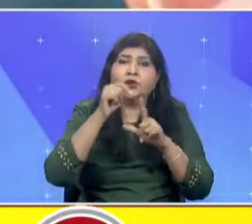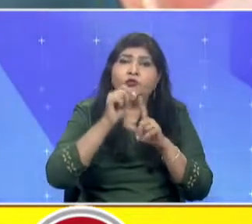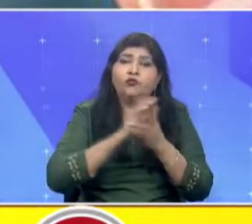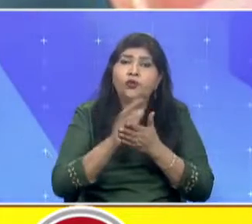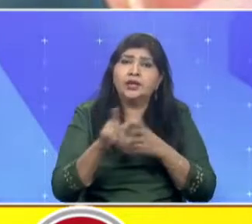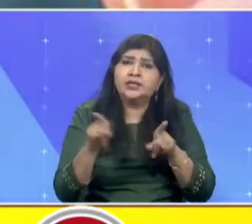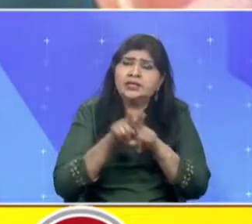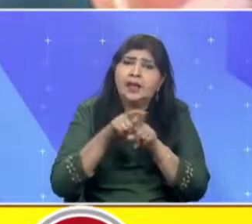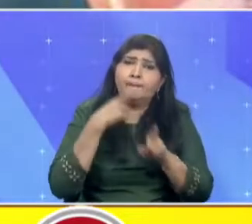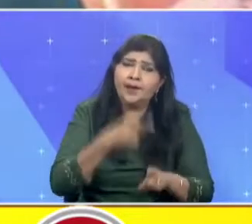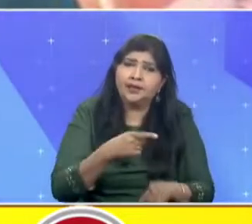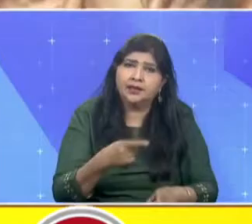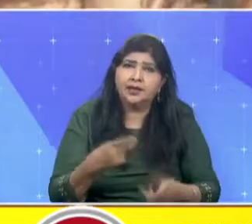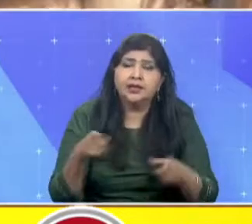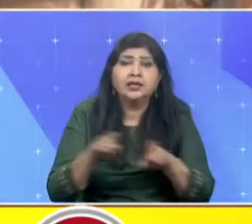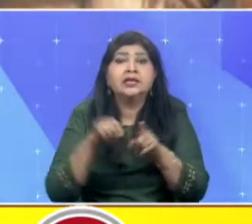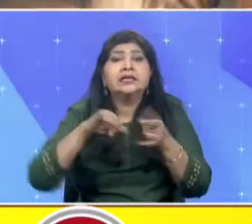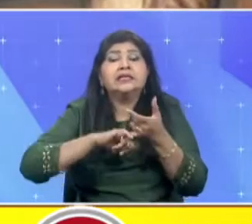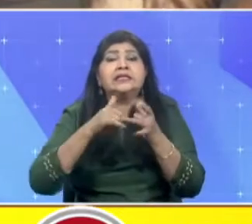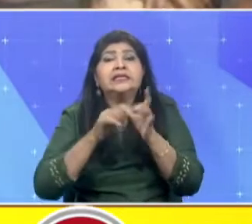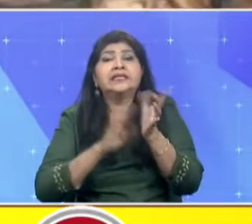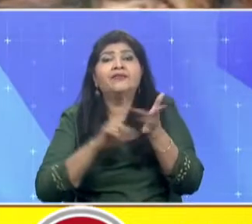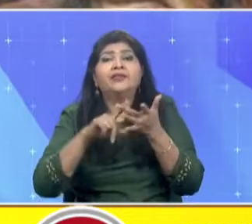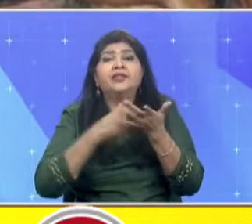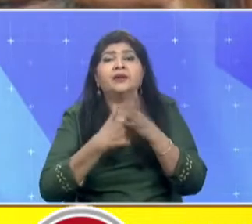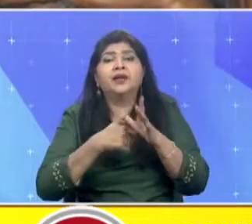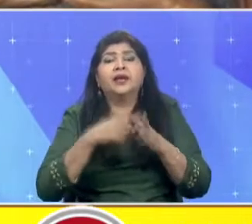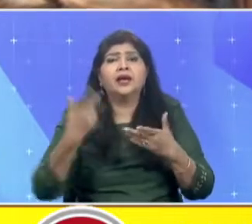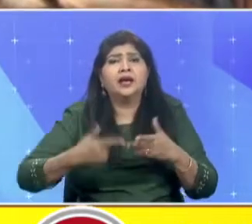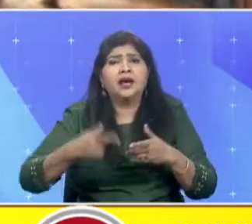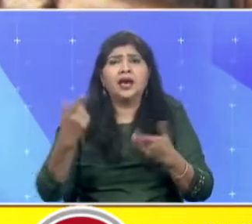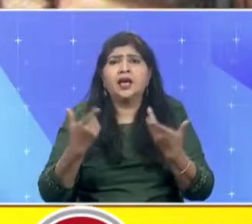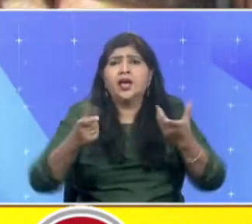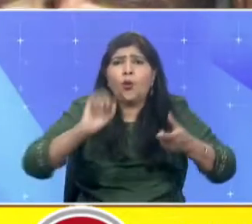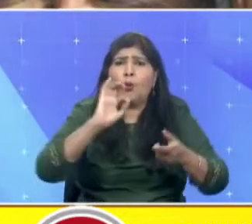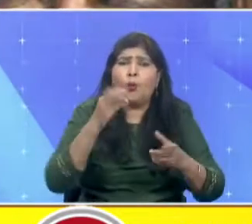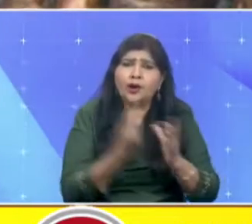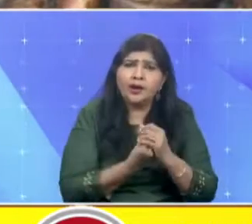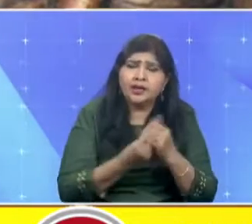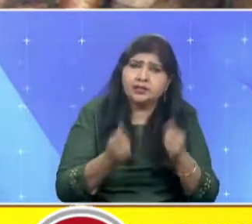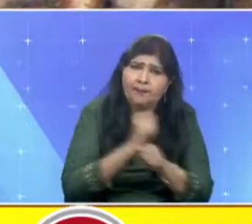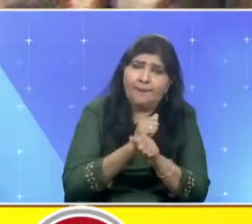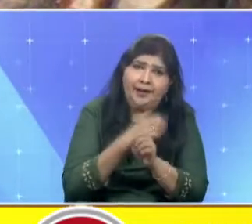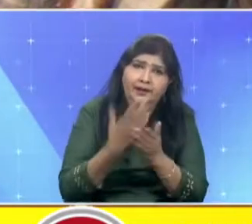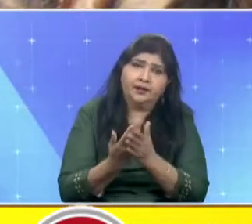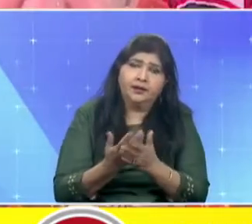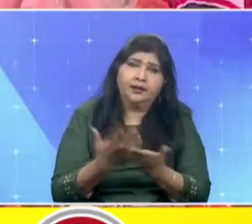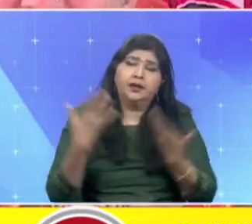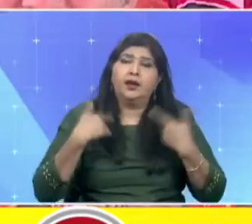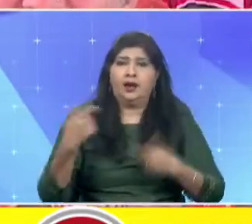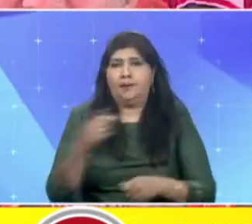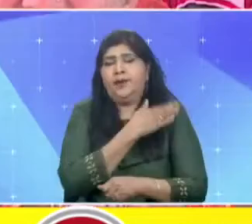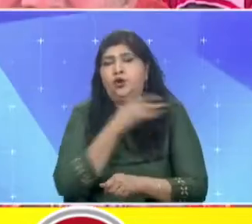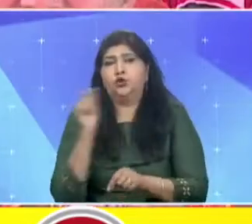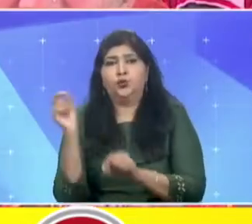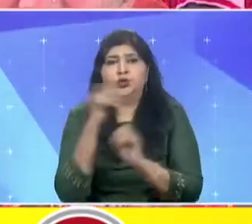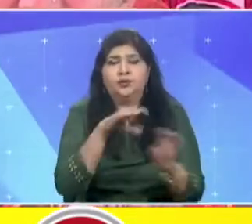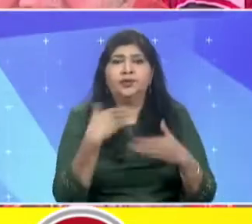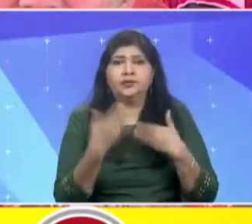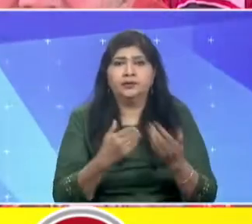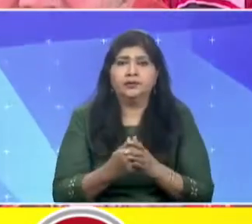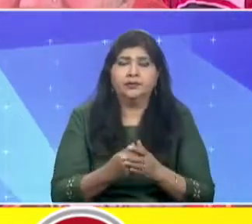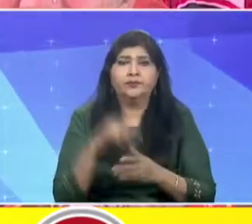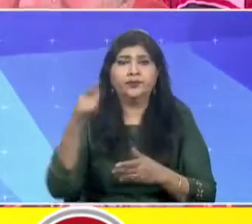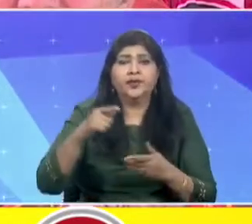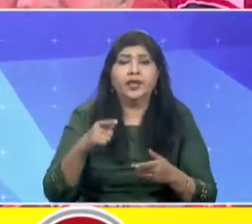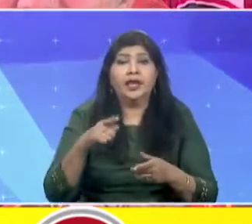ही जरूरी है। सावित्रीबाई फुले ने कई सामाजिक संस्थाओं के निर्माण में बड़ी भूमिका निभाई।